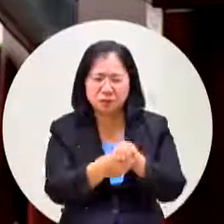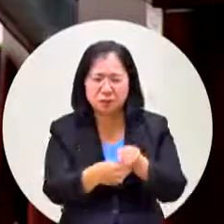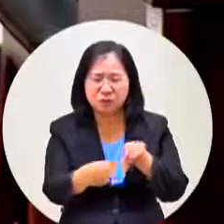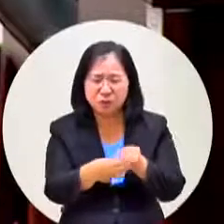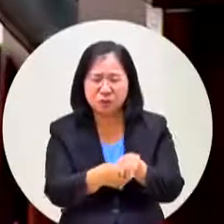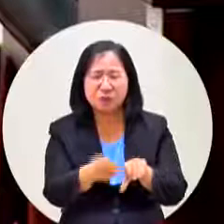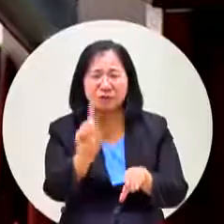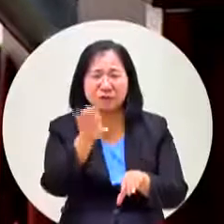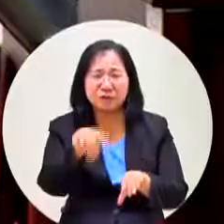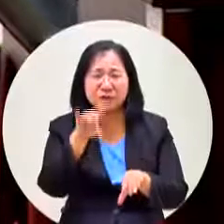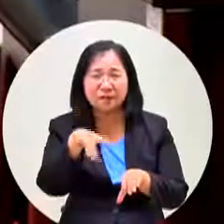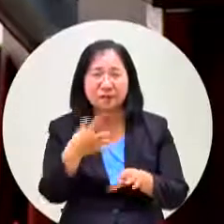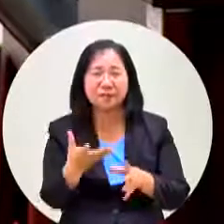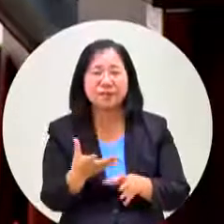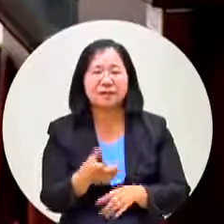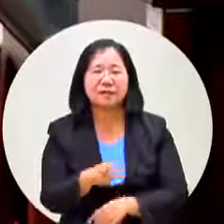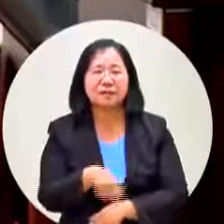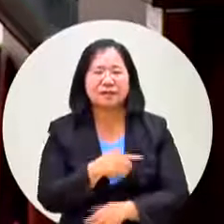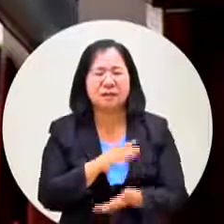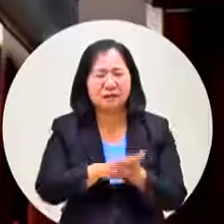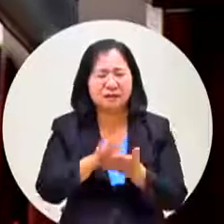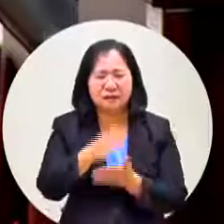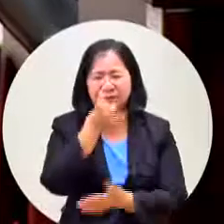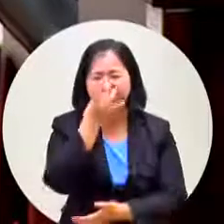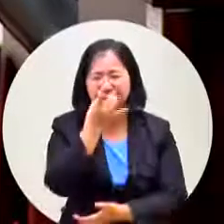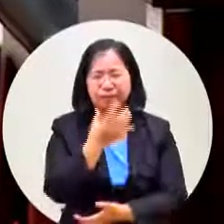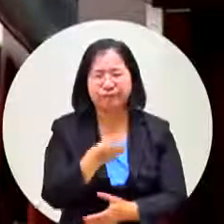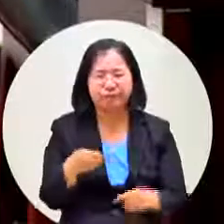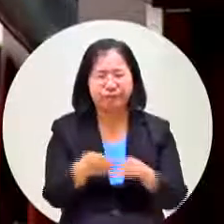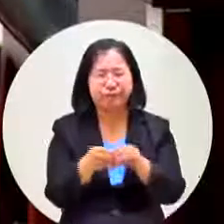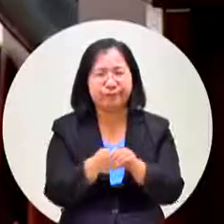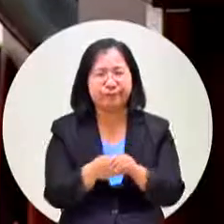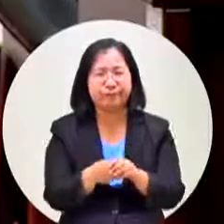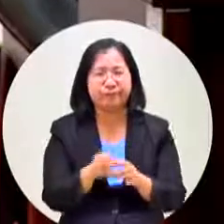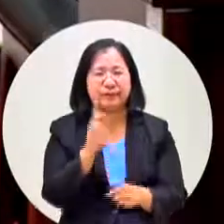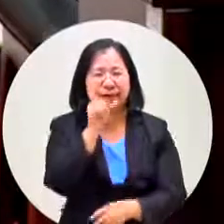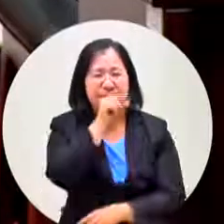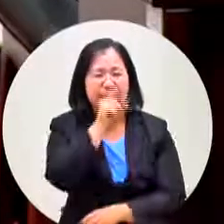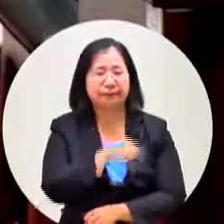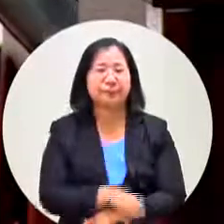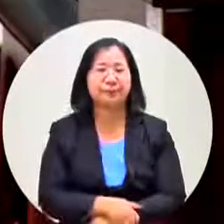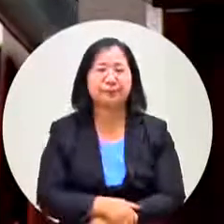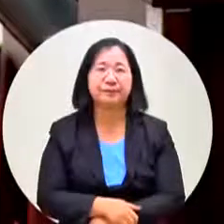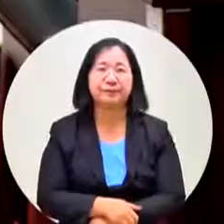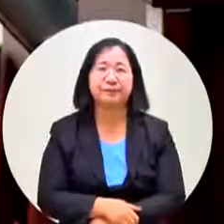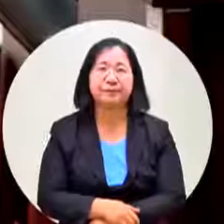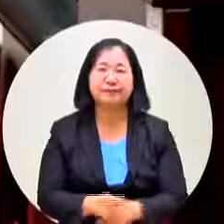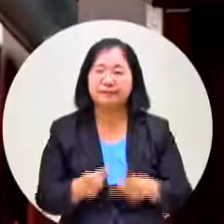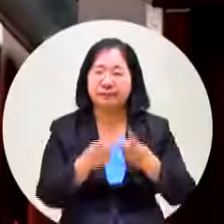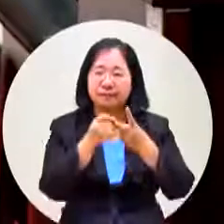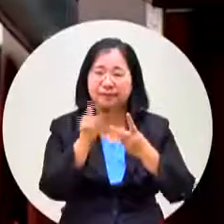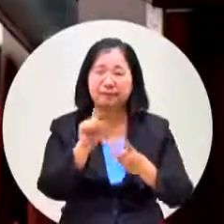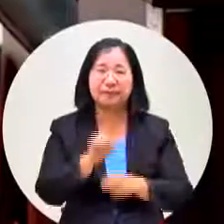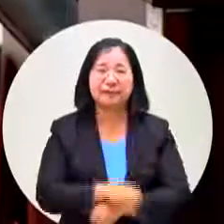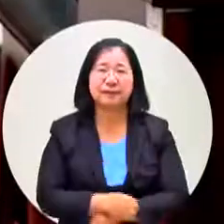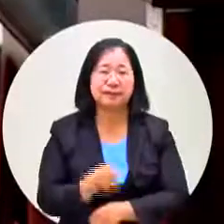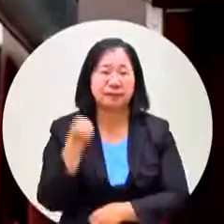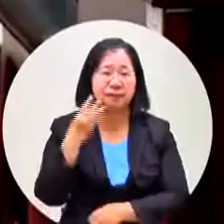是毋是会当打掉吼？打掉重做更新啦吼！啊，那如果无法度全部更新，是毋是即